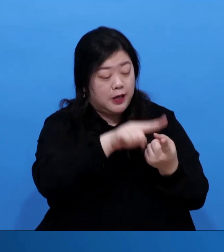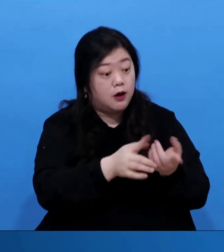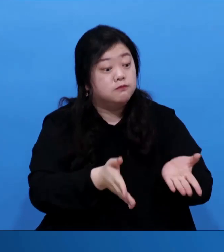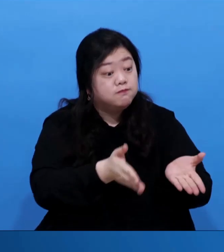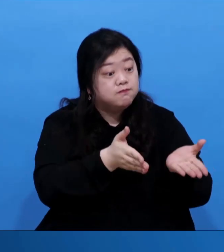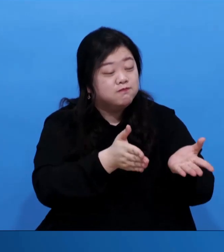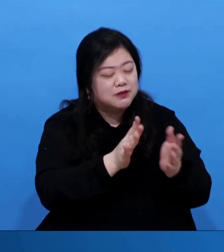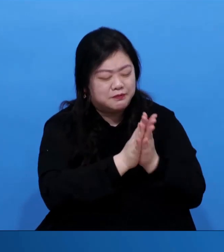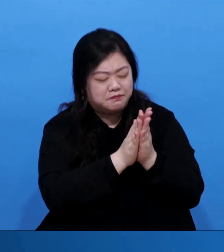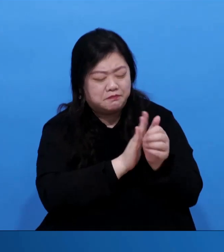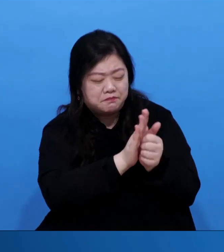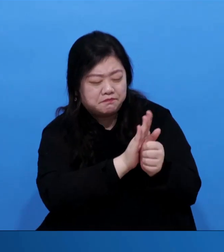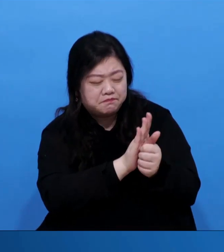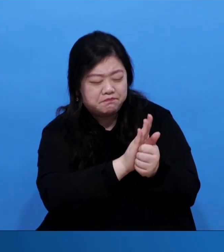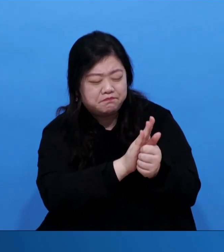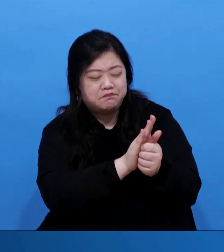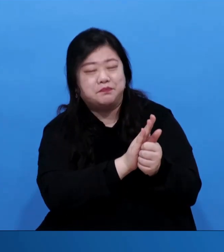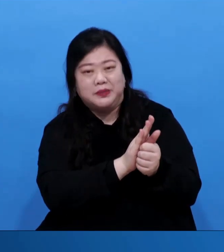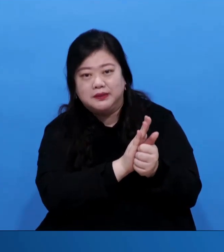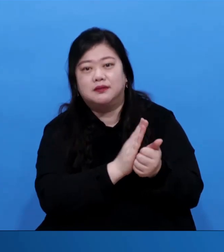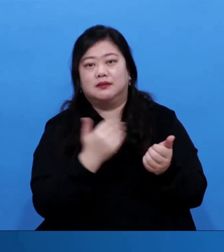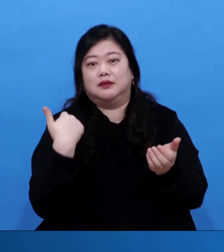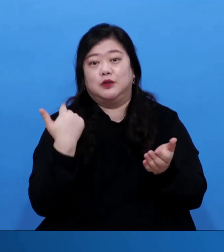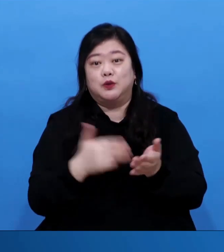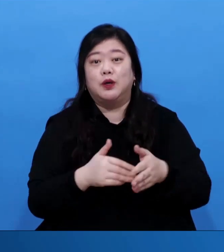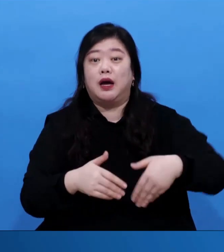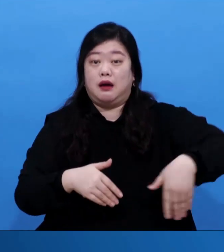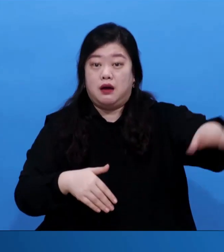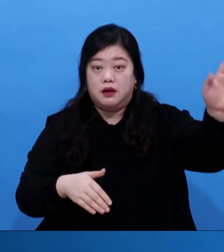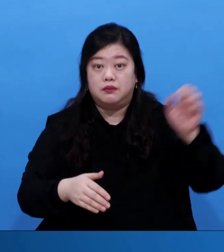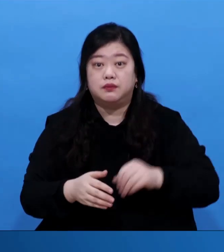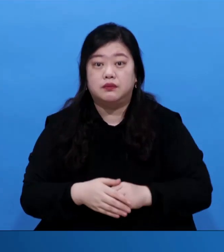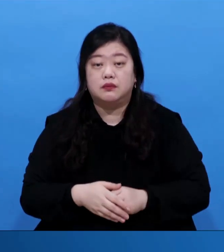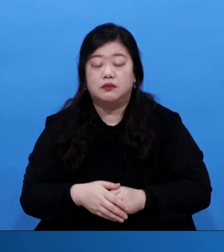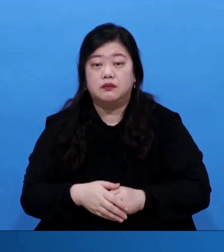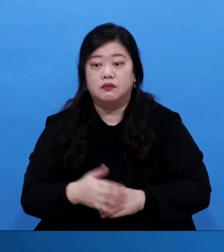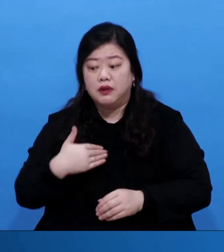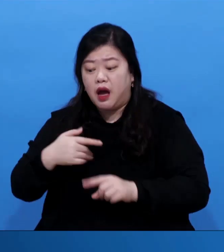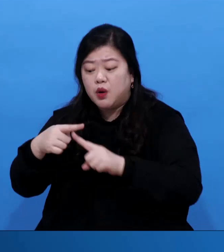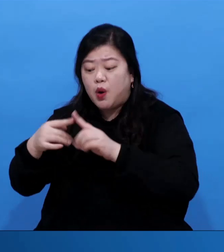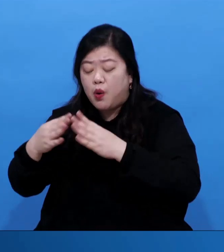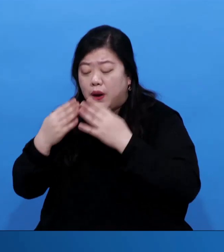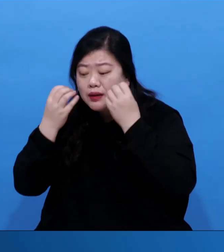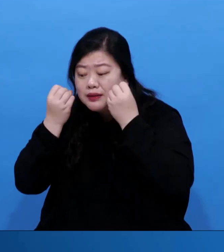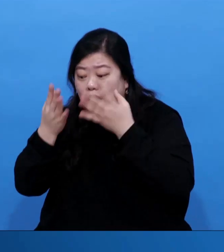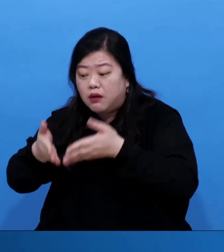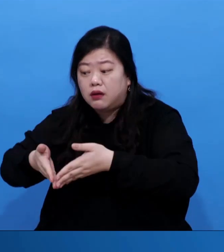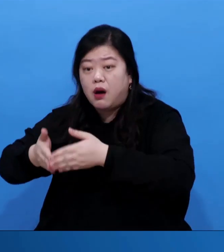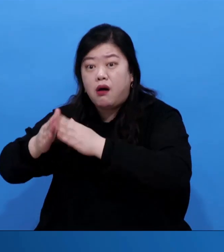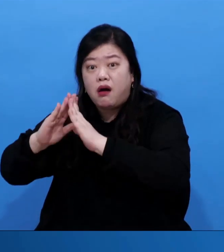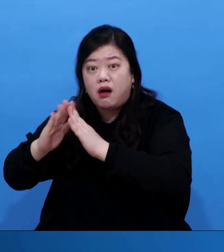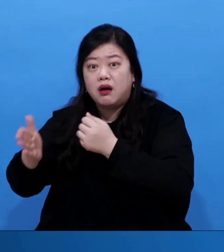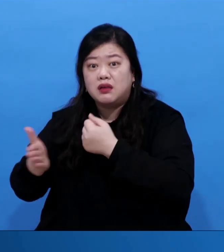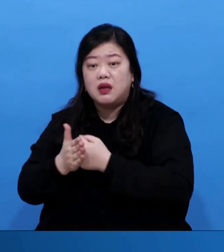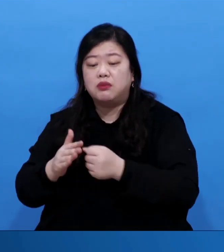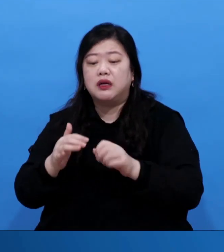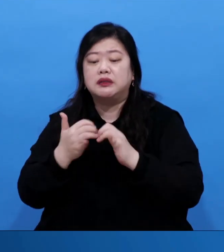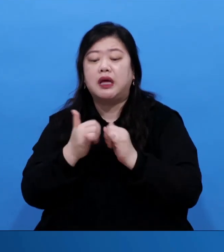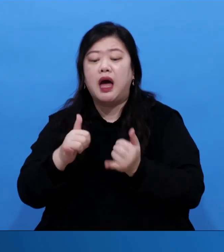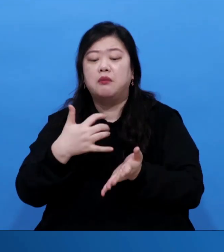Because I had assurance. 도움 받을 필요 없다. I don't need any help. 우리는 서울에 있는 큰